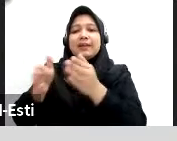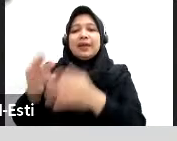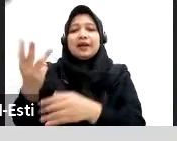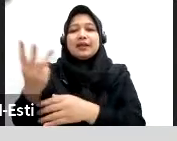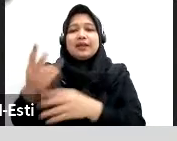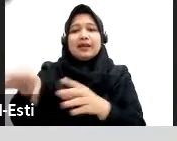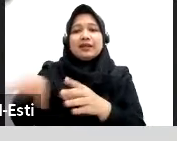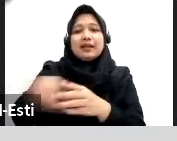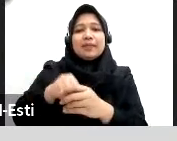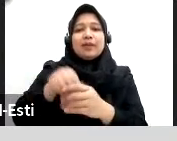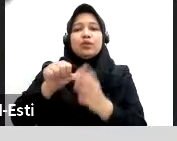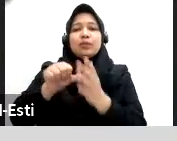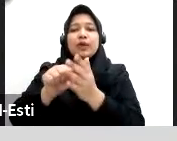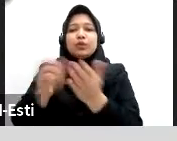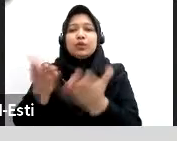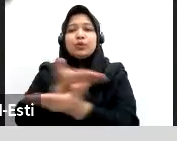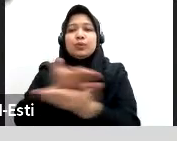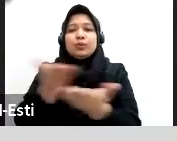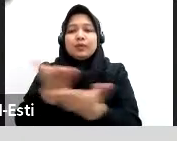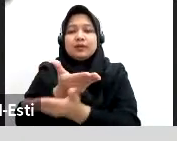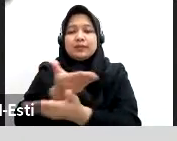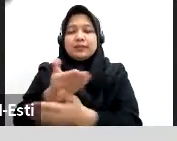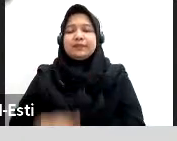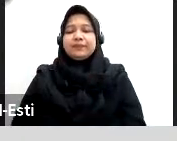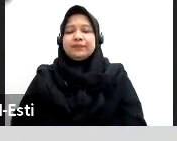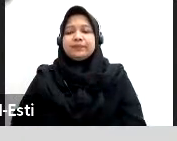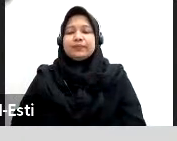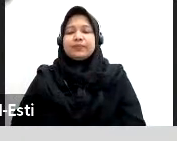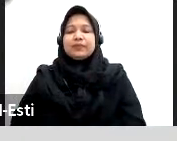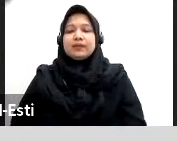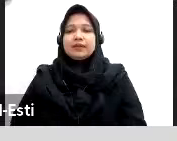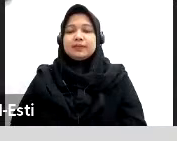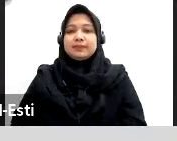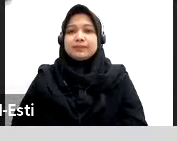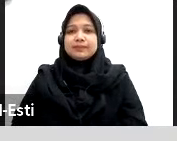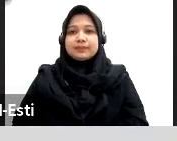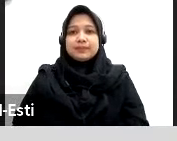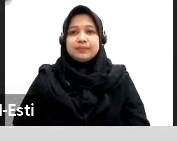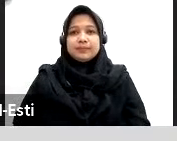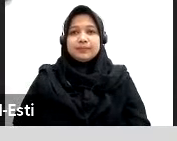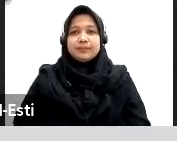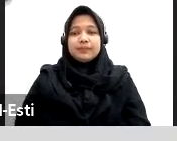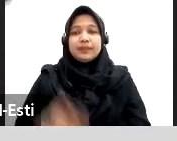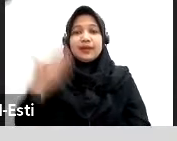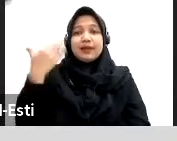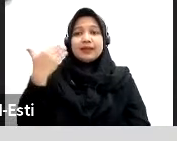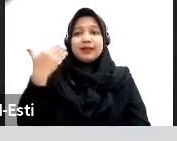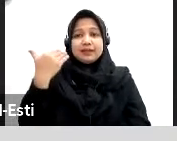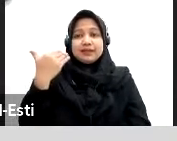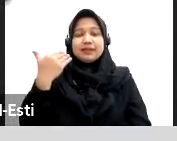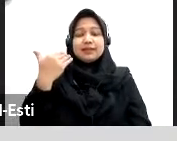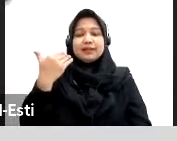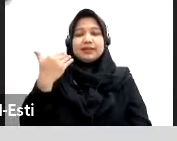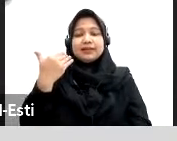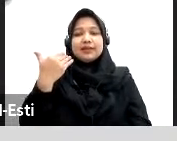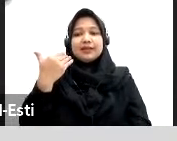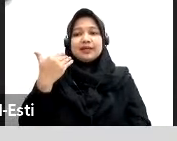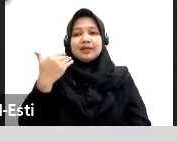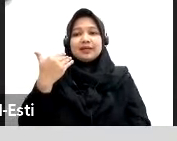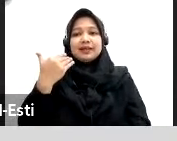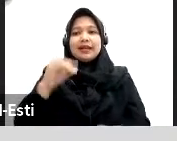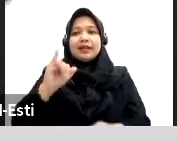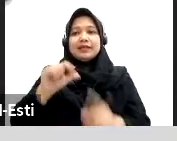mediator ataupun arbiter walaupun kemudian dalam perkembangannya tadi juga sempat disampaikan ya dari pemaparan